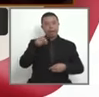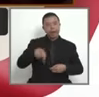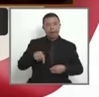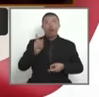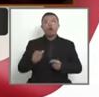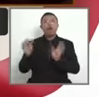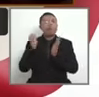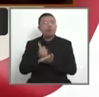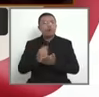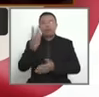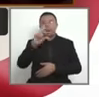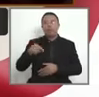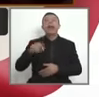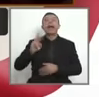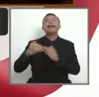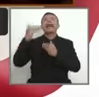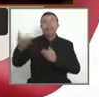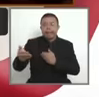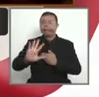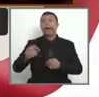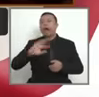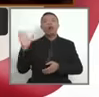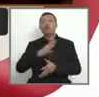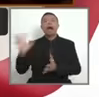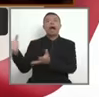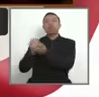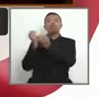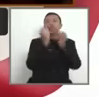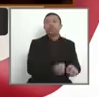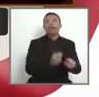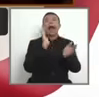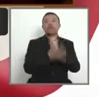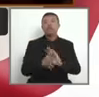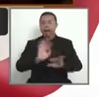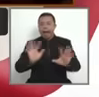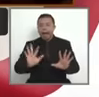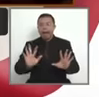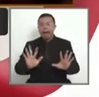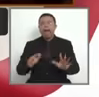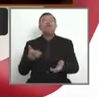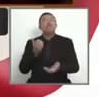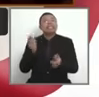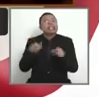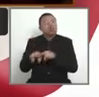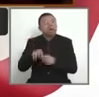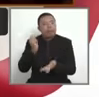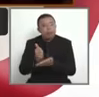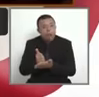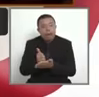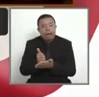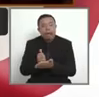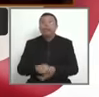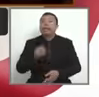peristiwa itu yang justru bersalah kelompok kita tapi kemudian karena ee kemudian di sisi lain nanti yang